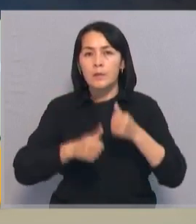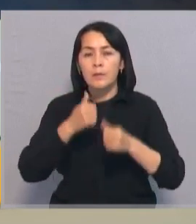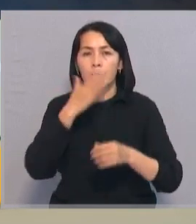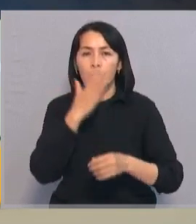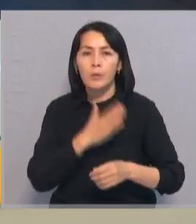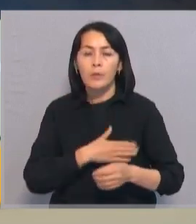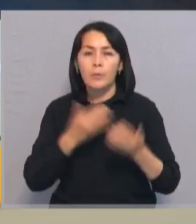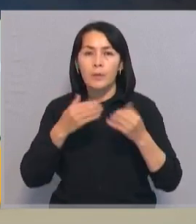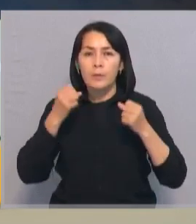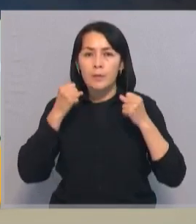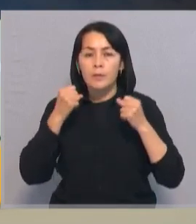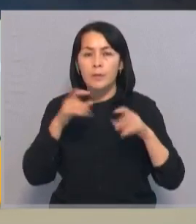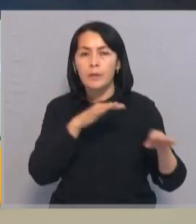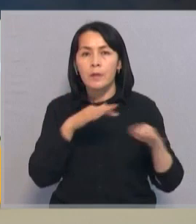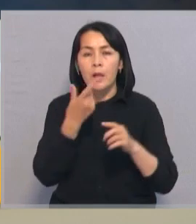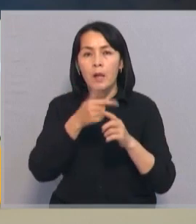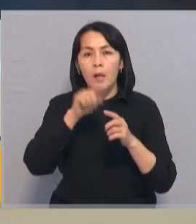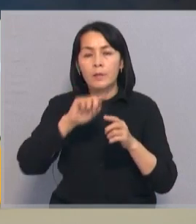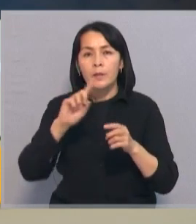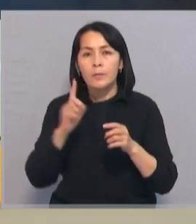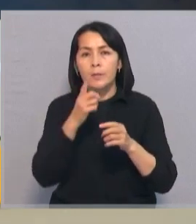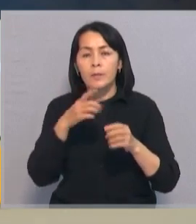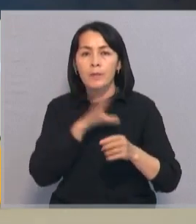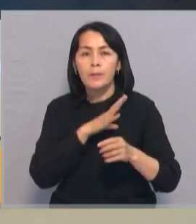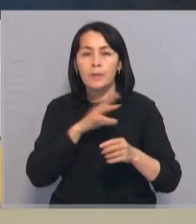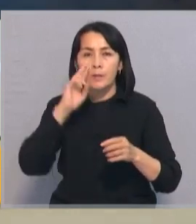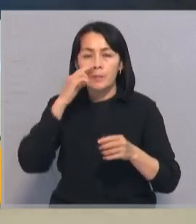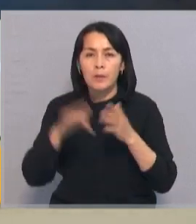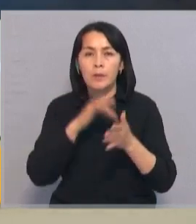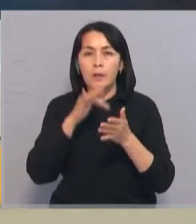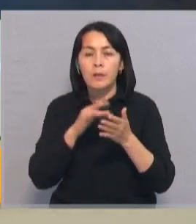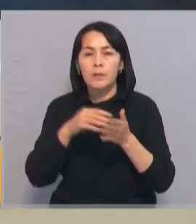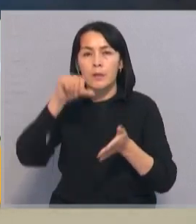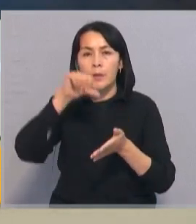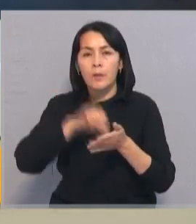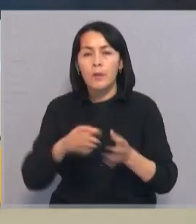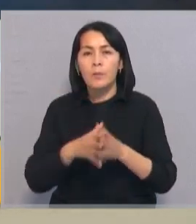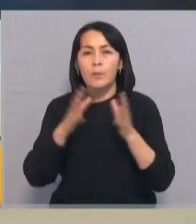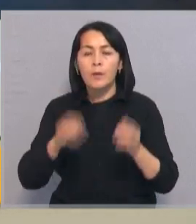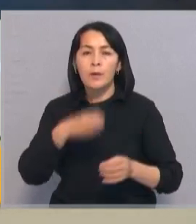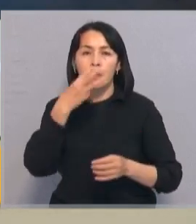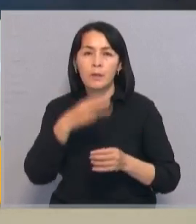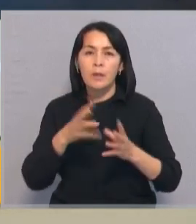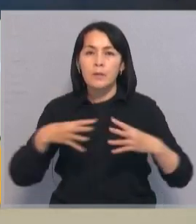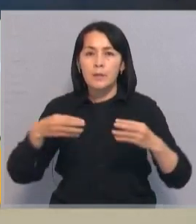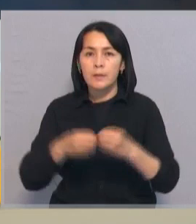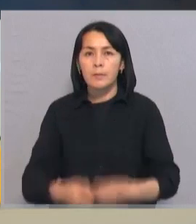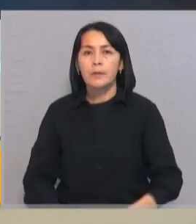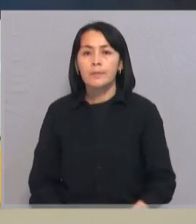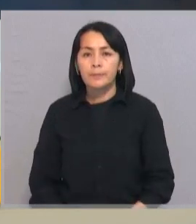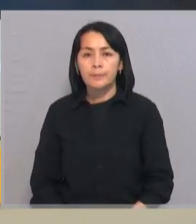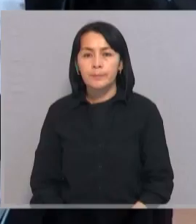любви. Спортивное мероприятие, которое впервые состоялось в нашем городе, приняли участие более 30 семей.